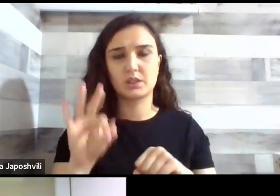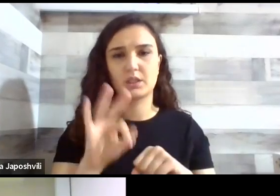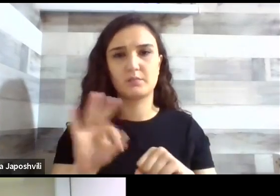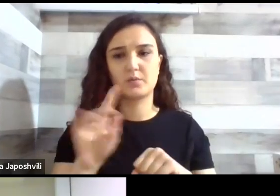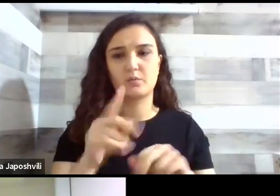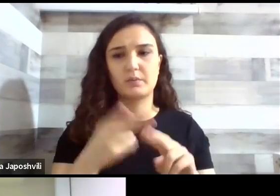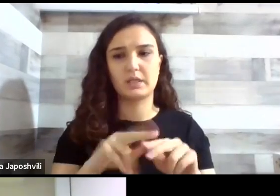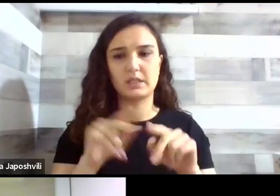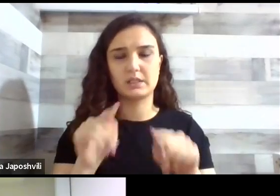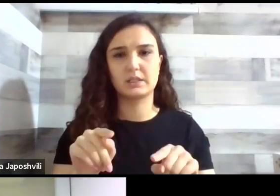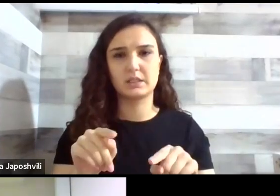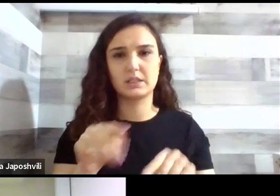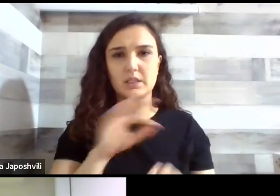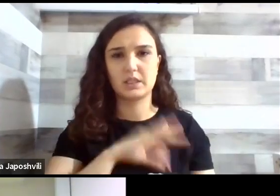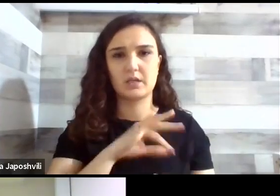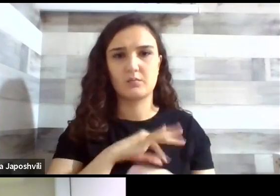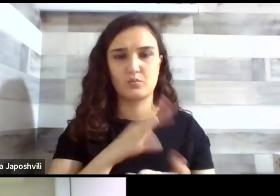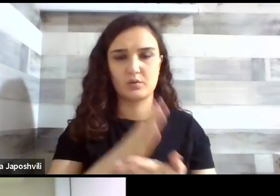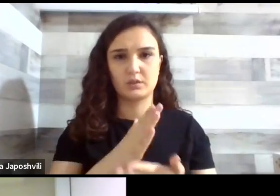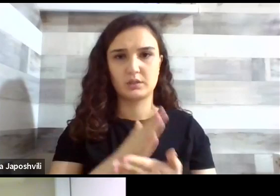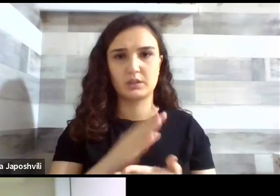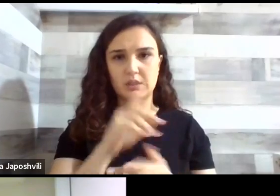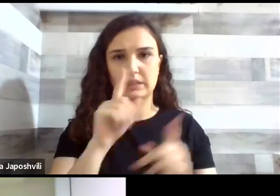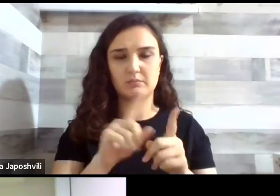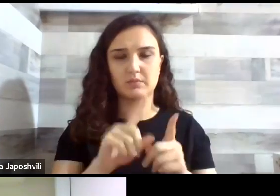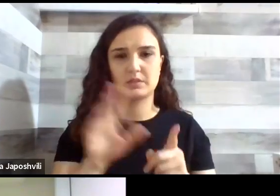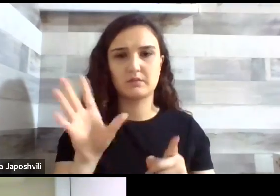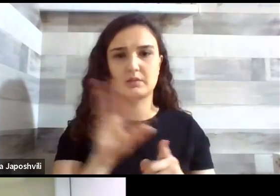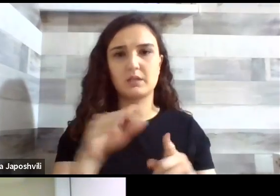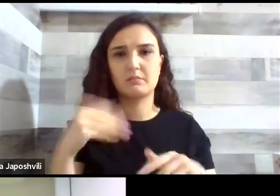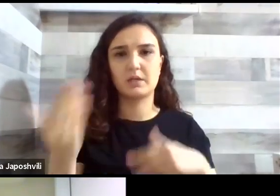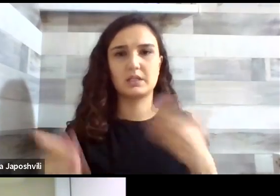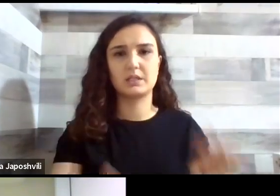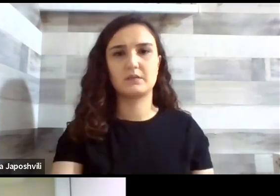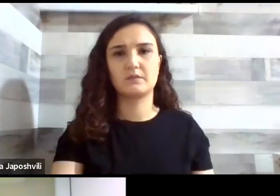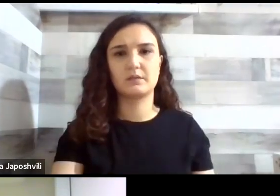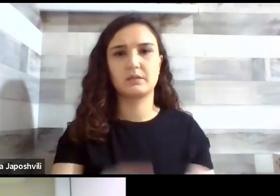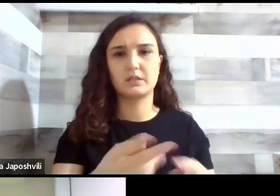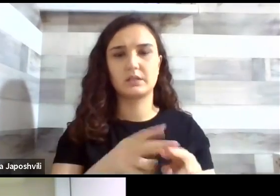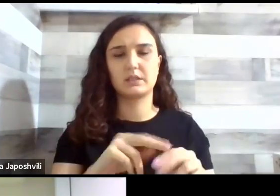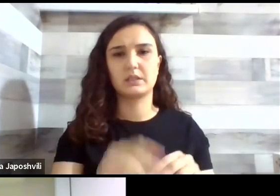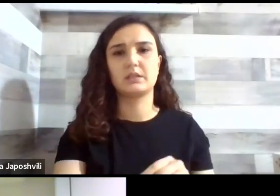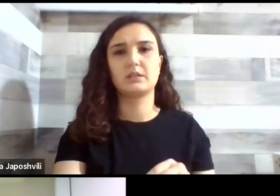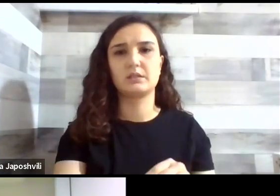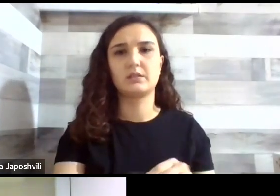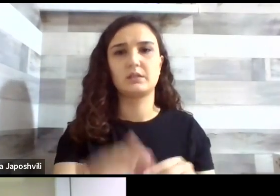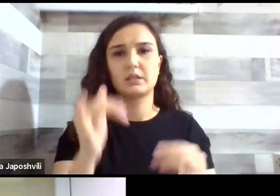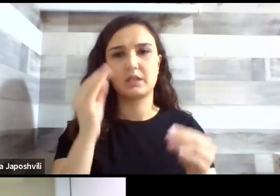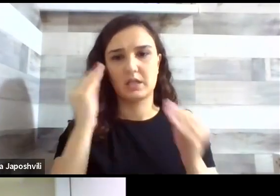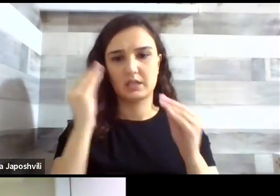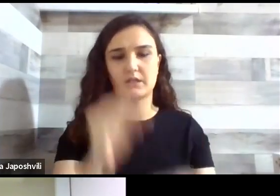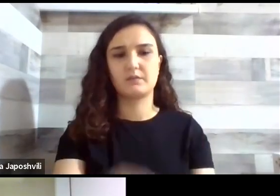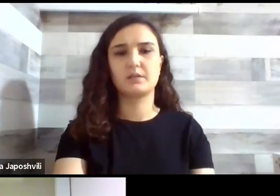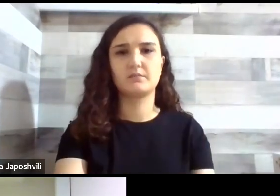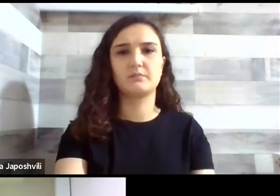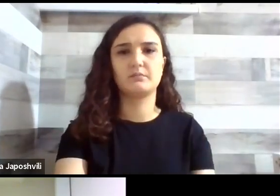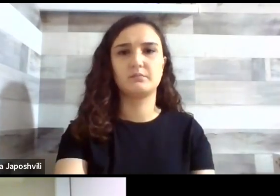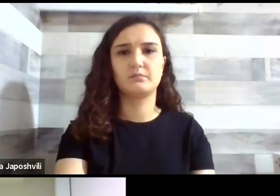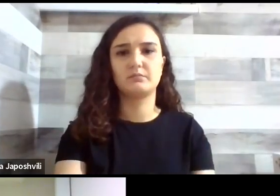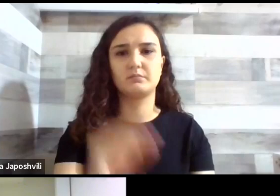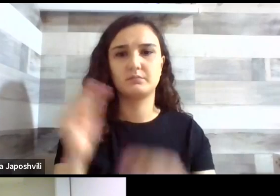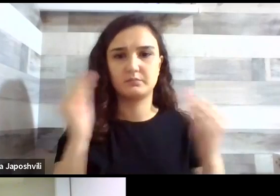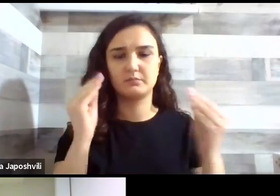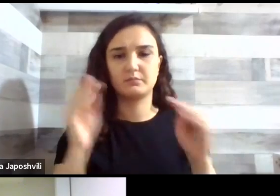ეს სასარგებლო არის თითქმის ყველა მხარისთვის და ის ეხლა განხილვის პროცესშია,